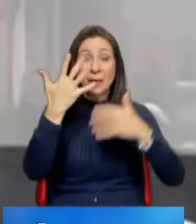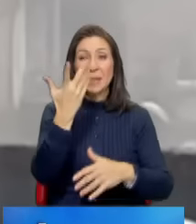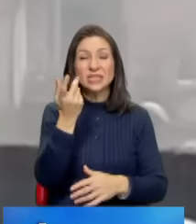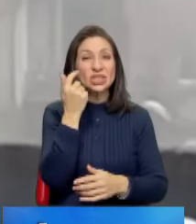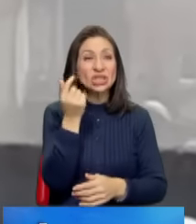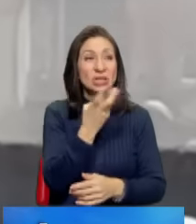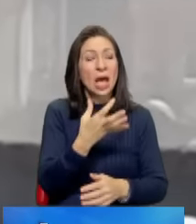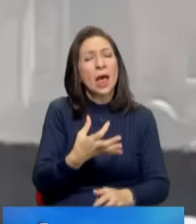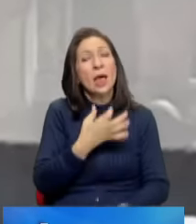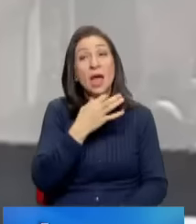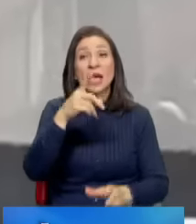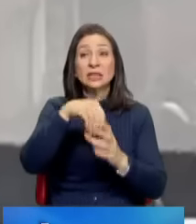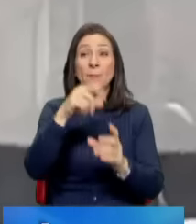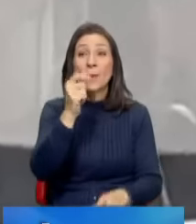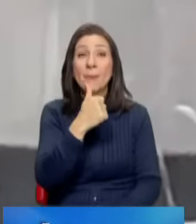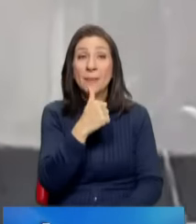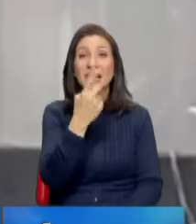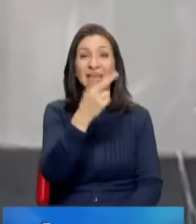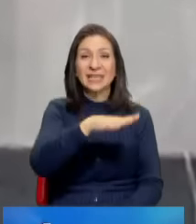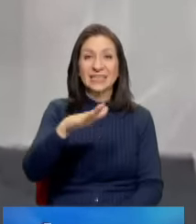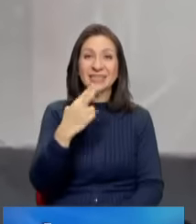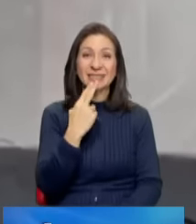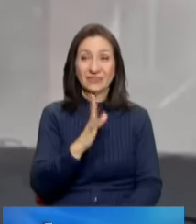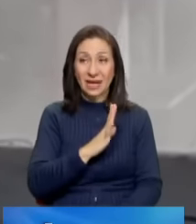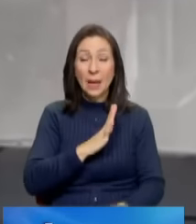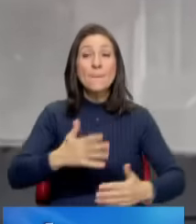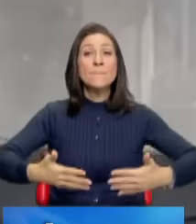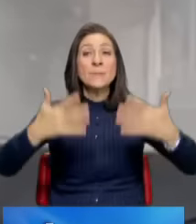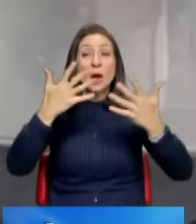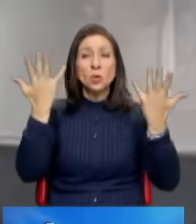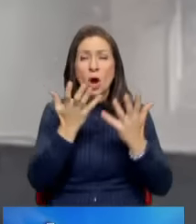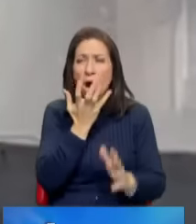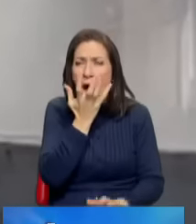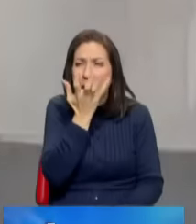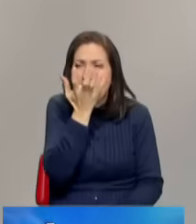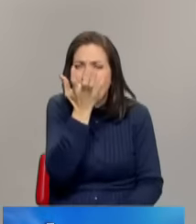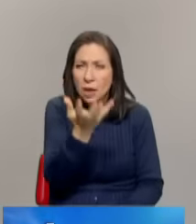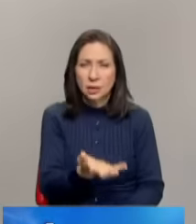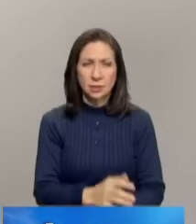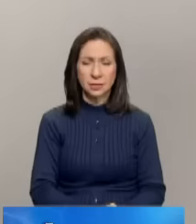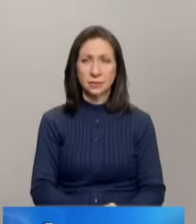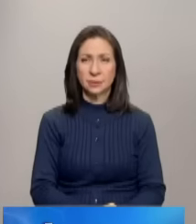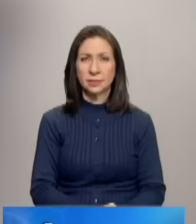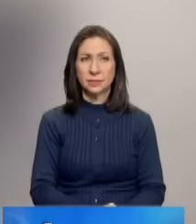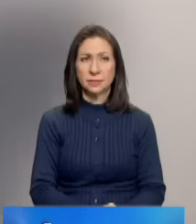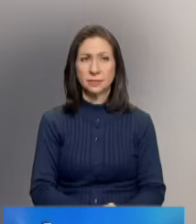mahsur kaldı. Aralarında bir babayla iki küçük kızı da vardı. Binayı yoğun bir duman kapladı.